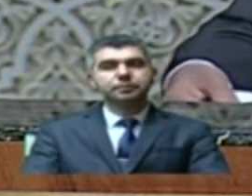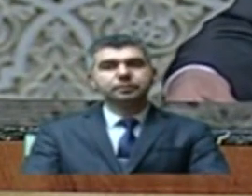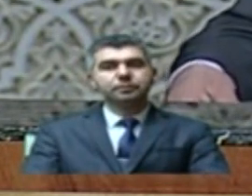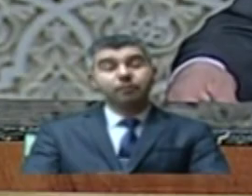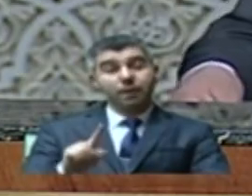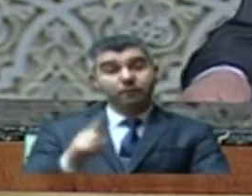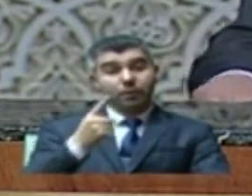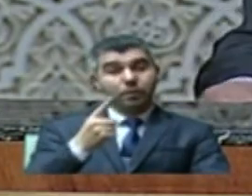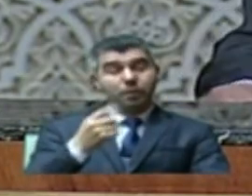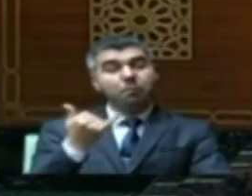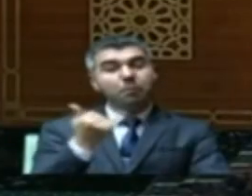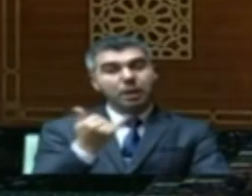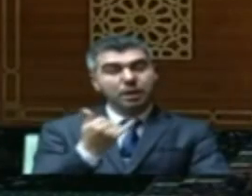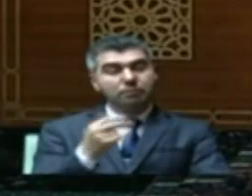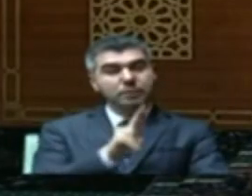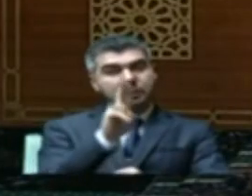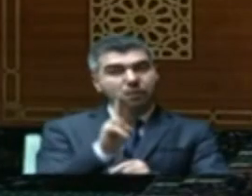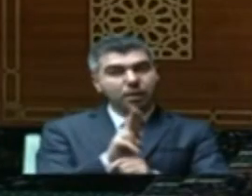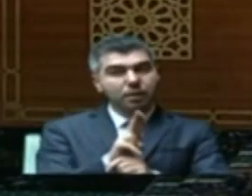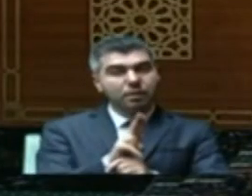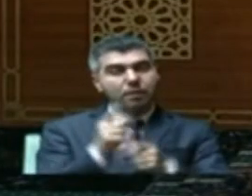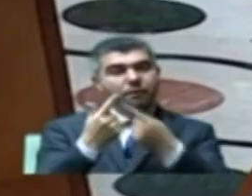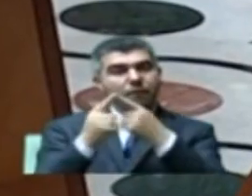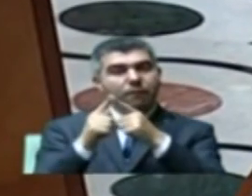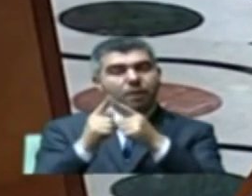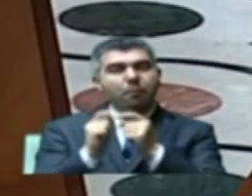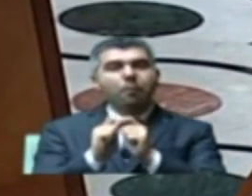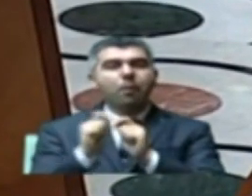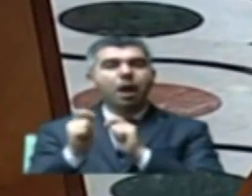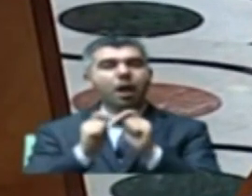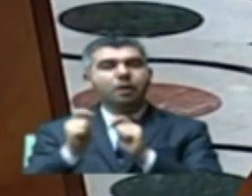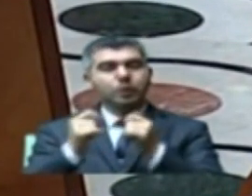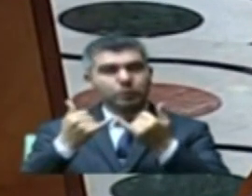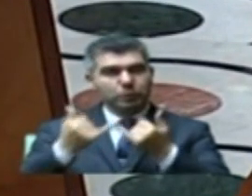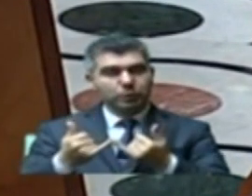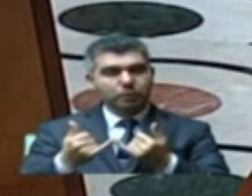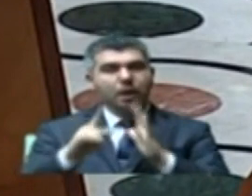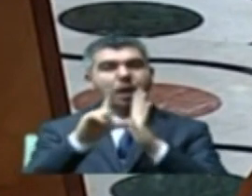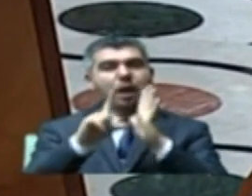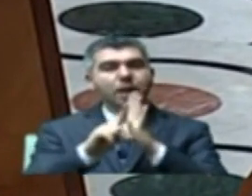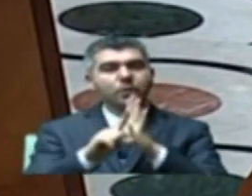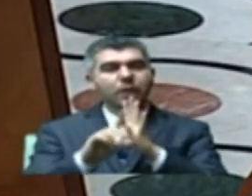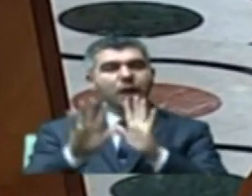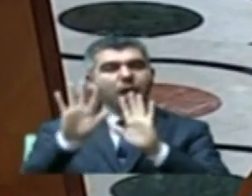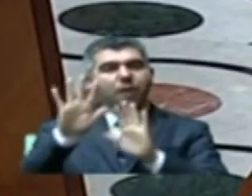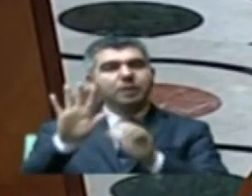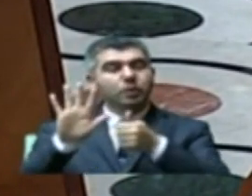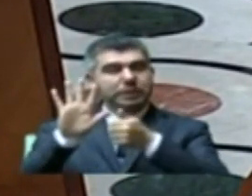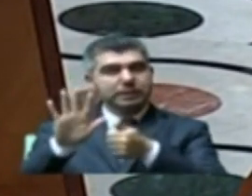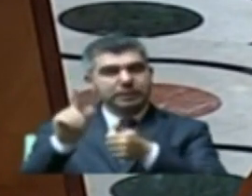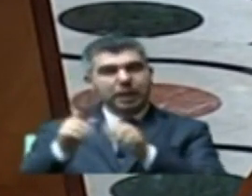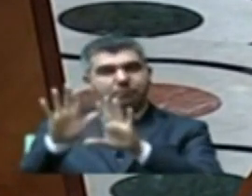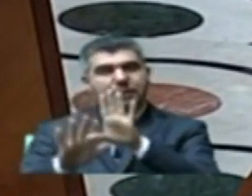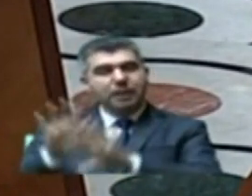أولا سؤال هو مهم في سياق نناقش اليوم مشروع قانون 65-15 متعلق مؤسسات